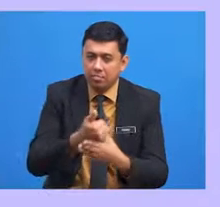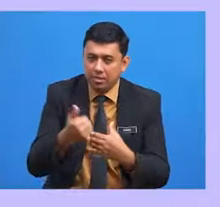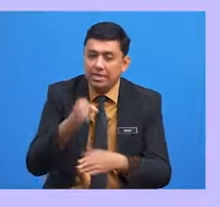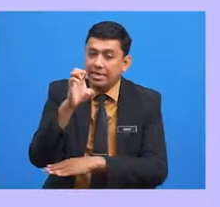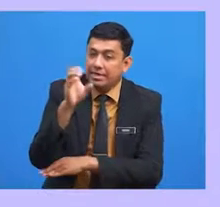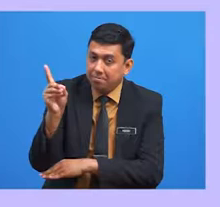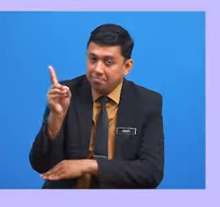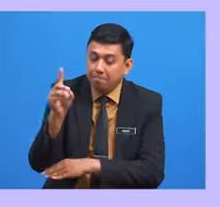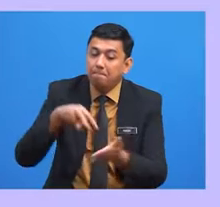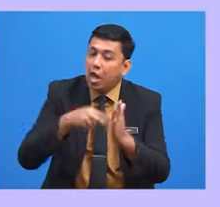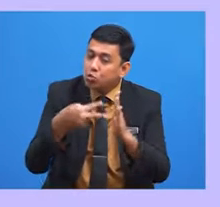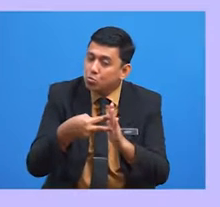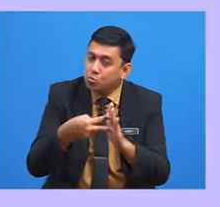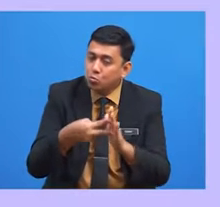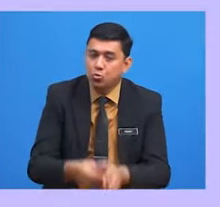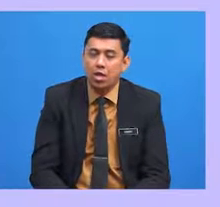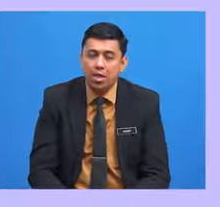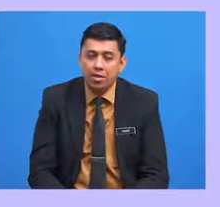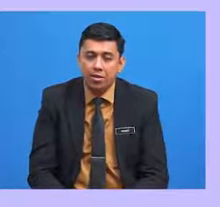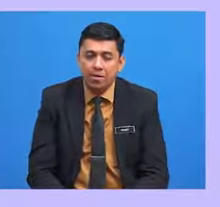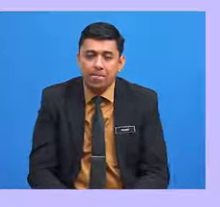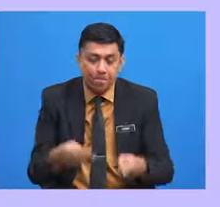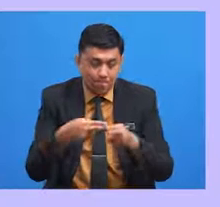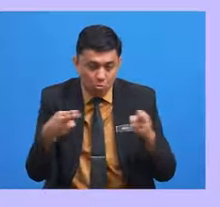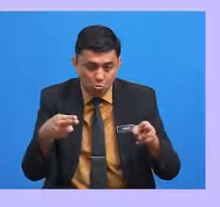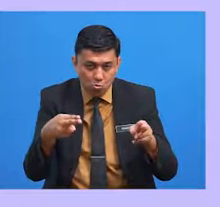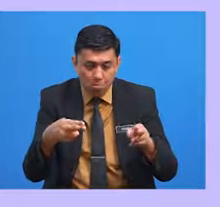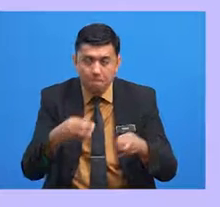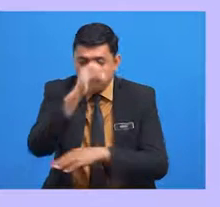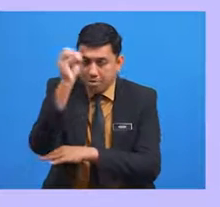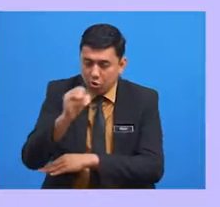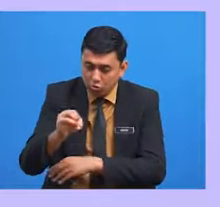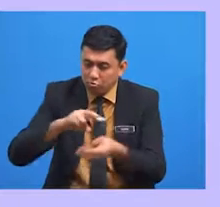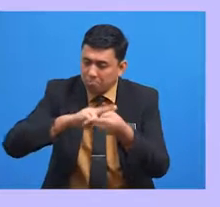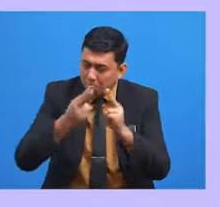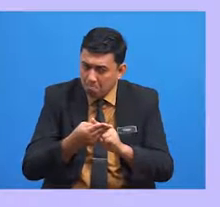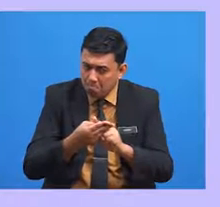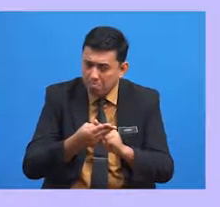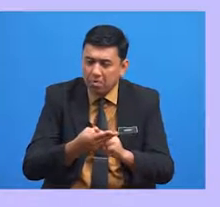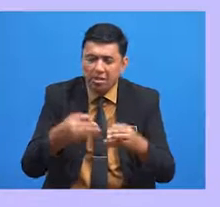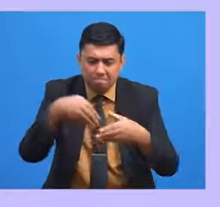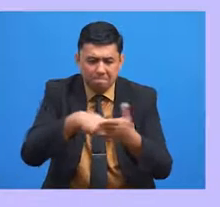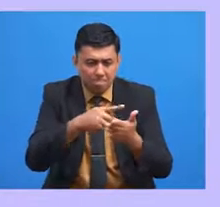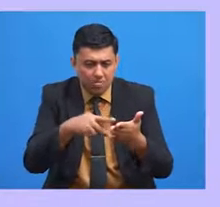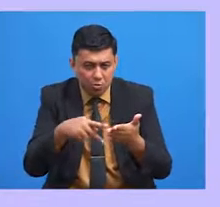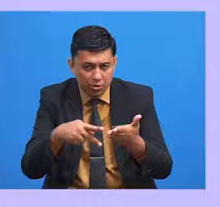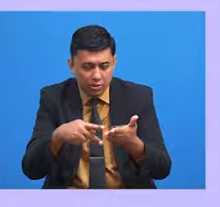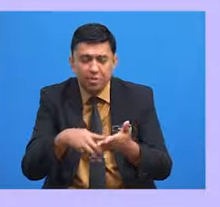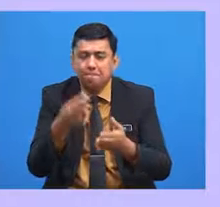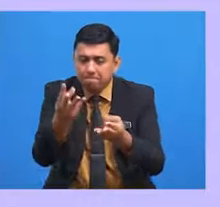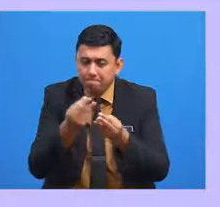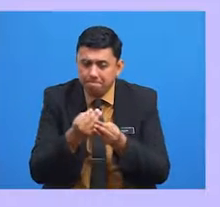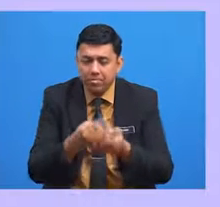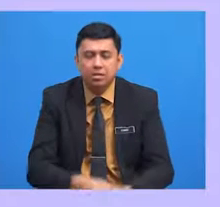ED bermaksud mengukur peratus perubahan dalam kuantiti diminta. Kesan daripada